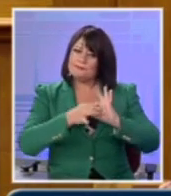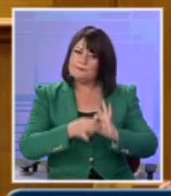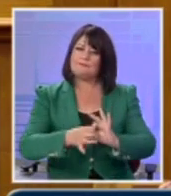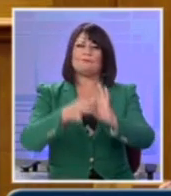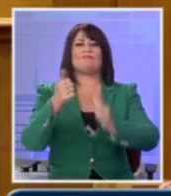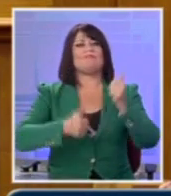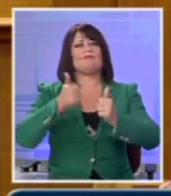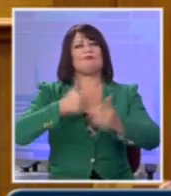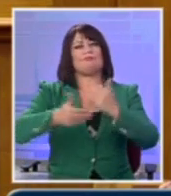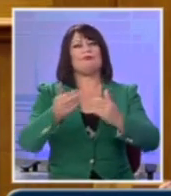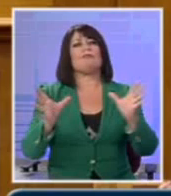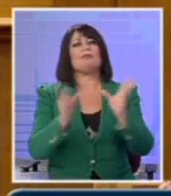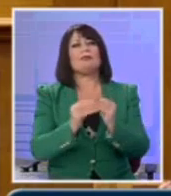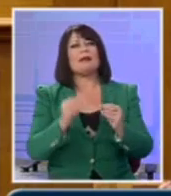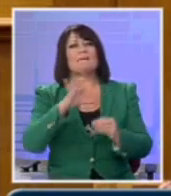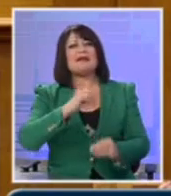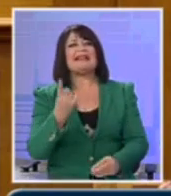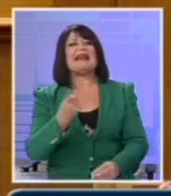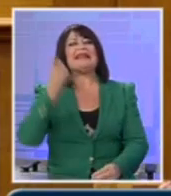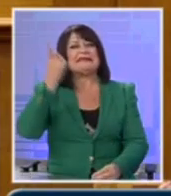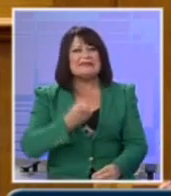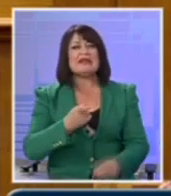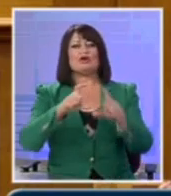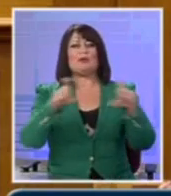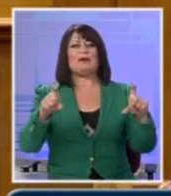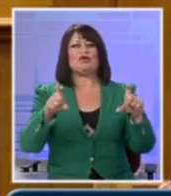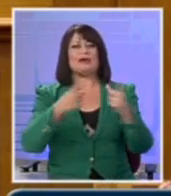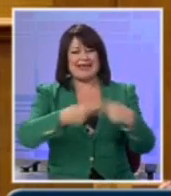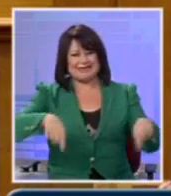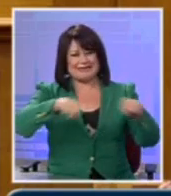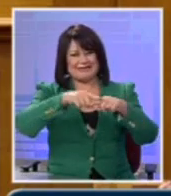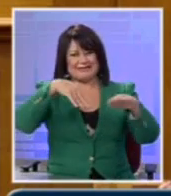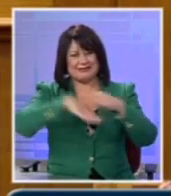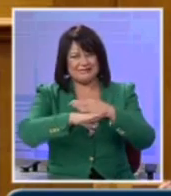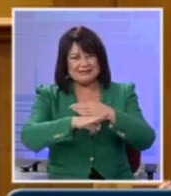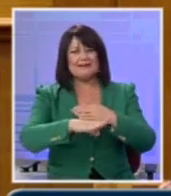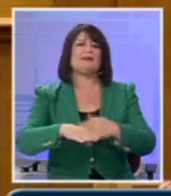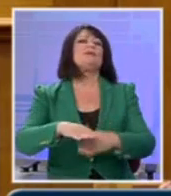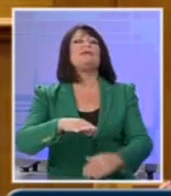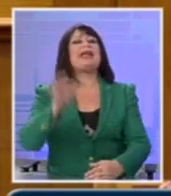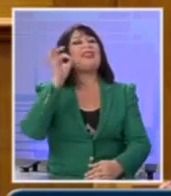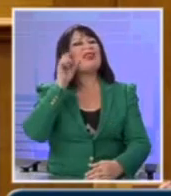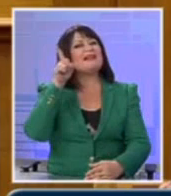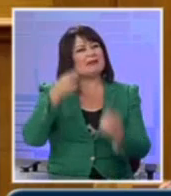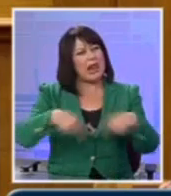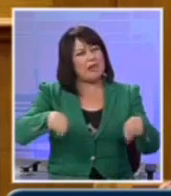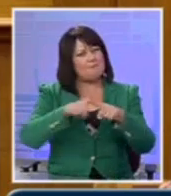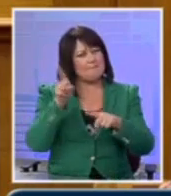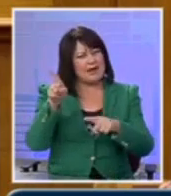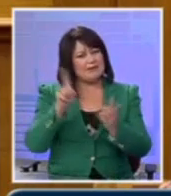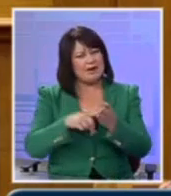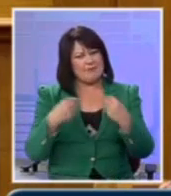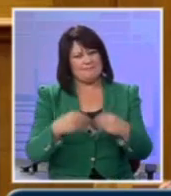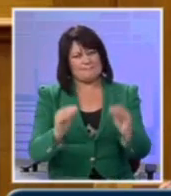διαγωνιστικής διαδικασίας για την πώληση του 51% των μεταγών του ΟΛΠ και εν συνεχεία του Οργανισμού Λιμένα Θεσσαλονίκης με την